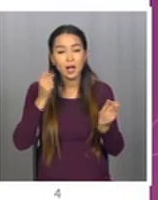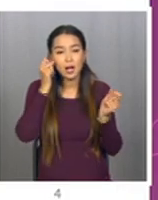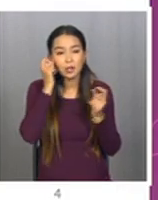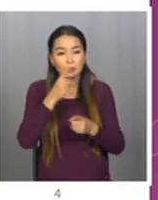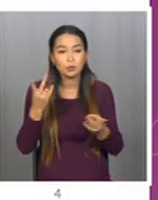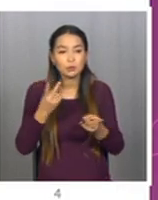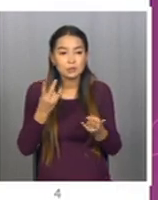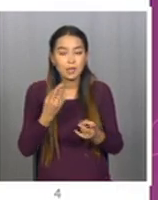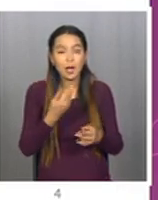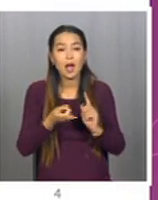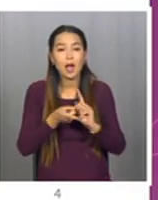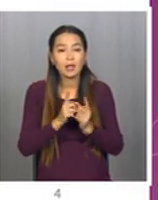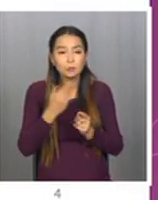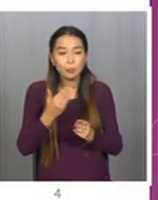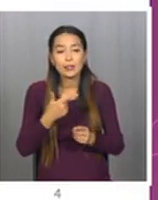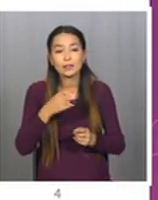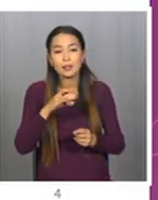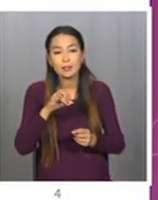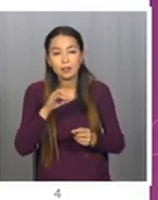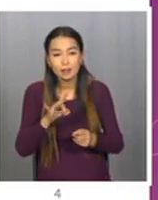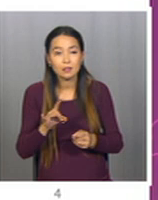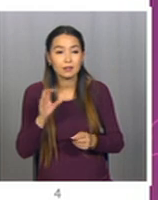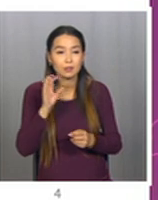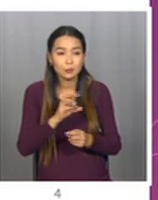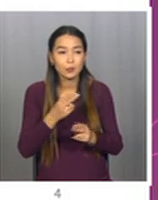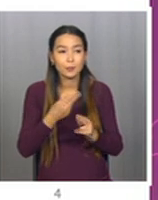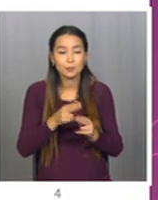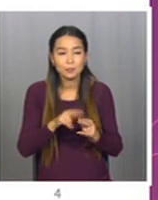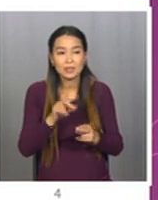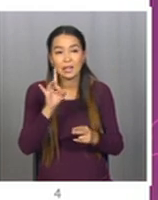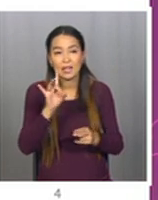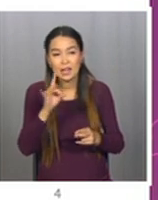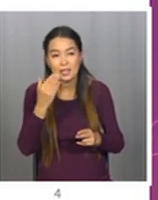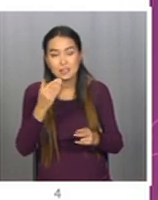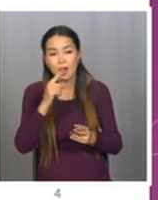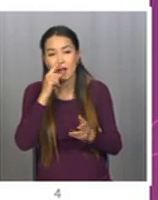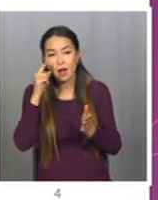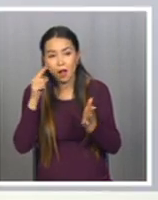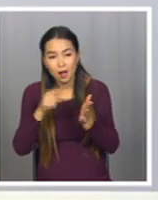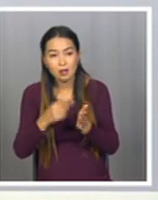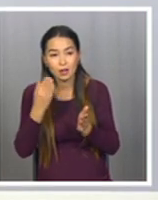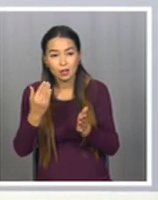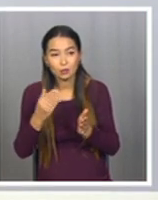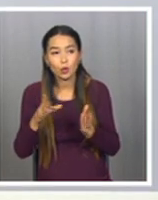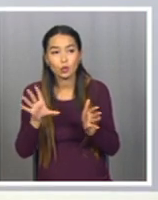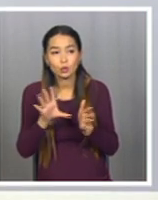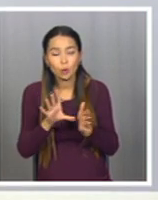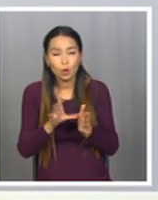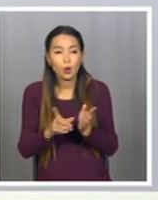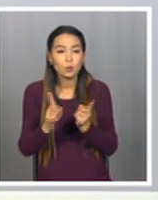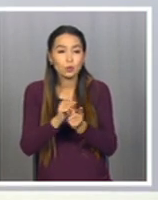айнымалы тоқ генераторы жалғаған кезде резистордан ағатын тоқтың өзгеру